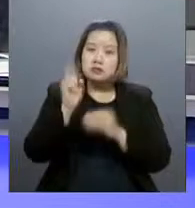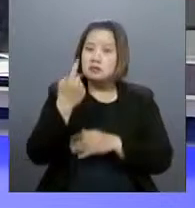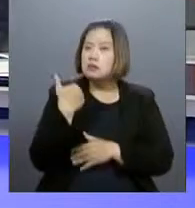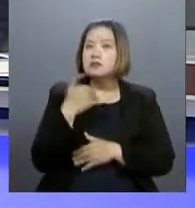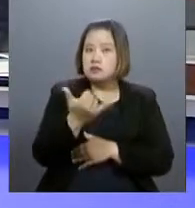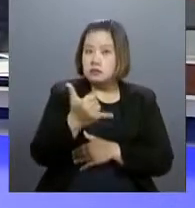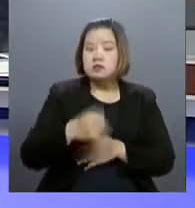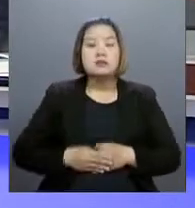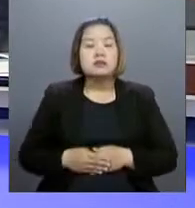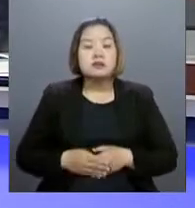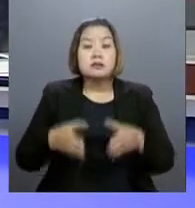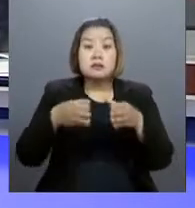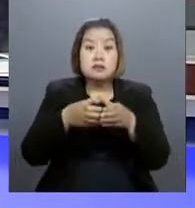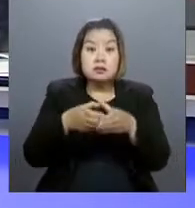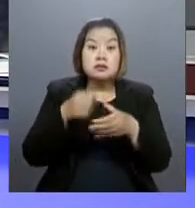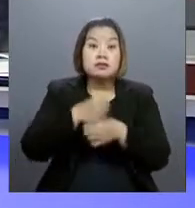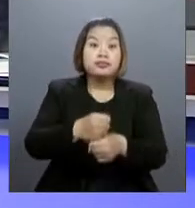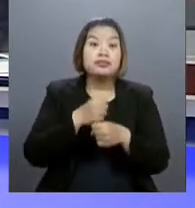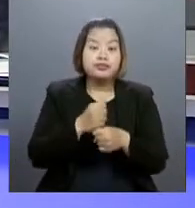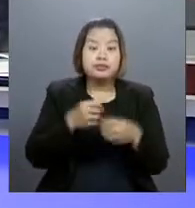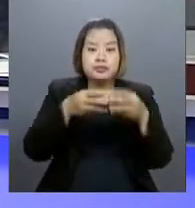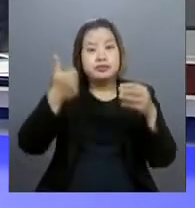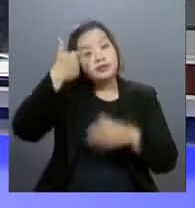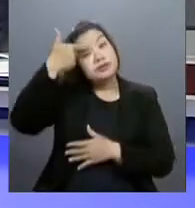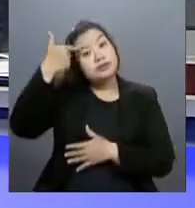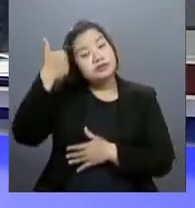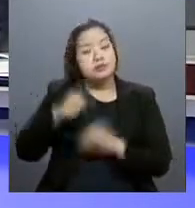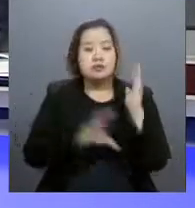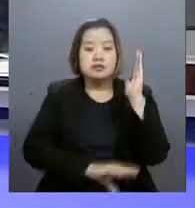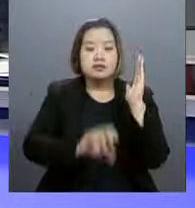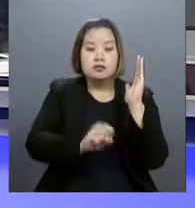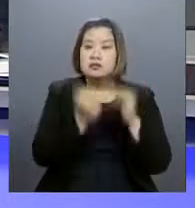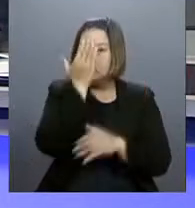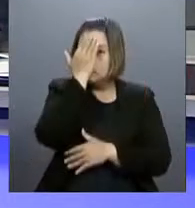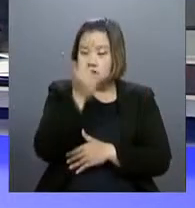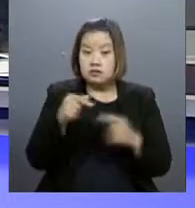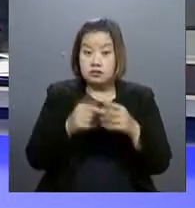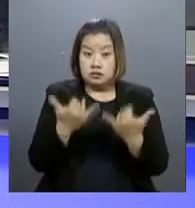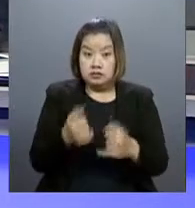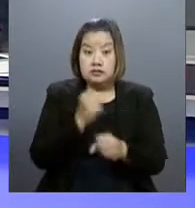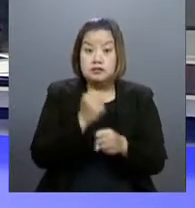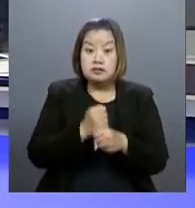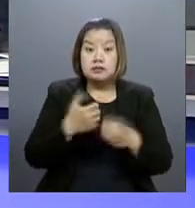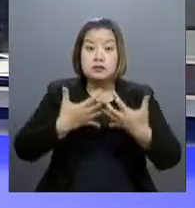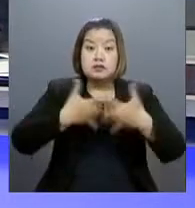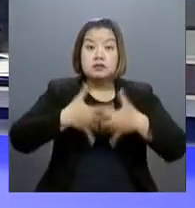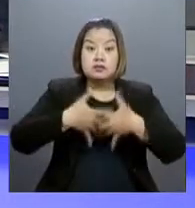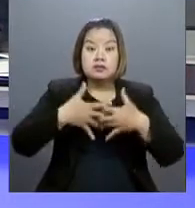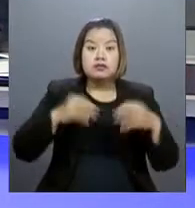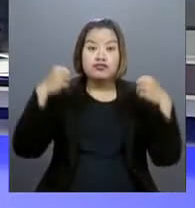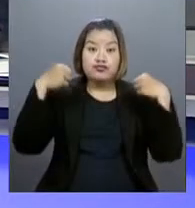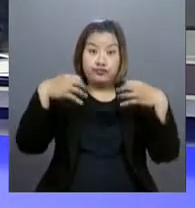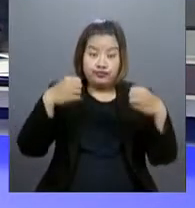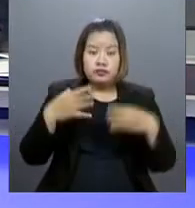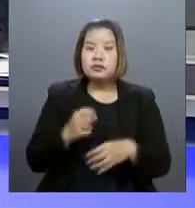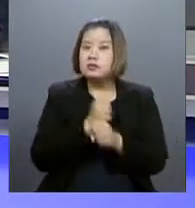ชาวบ้านตุ่มคัดค้านโครงการโรงไฟฟ้าถ่านหินเทพาจังหวัดสงขลายืนยันพื้นที่ก่อสร้างโรงไฟฟ้ามีความอุดมสมบูรณ์ทาง